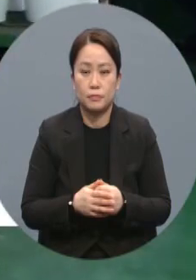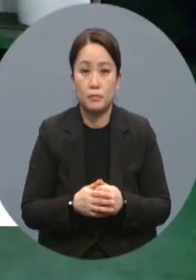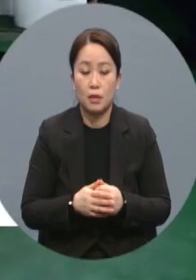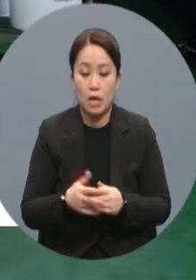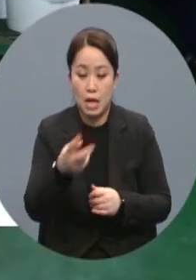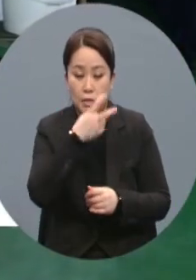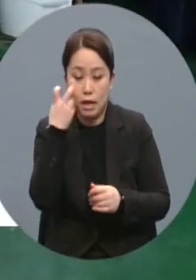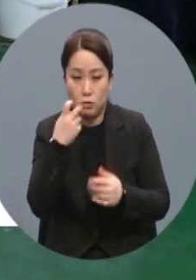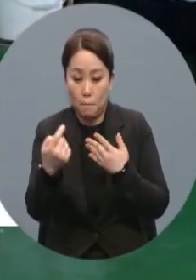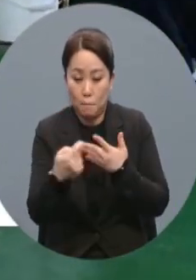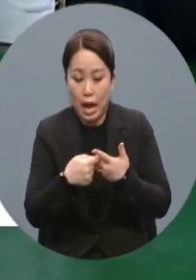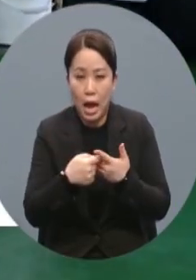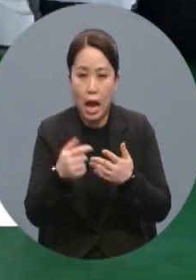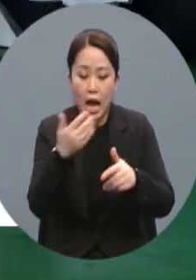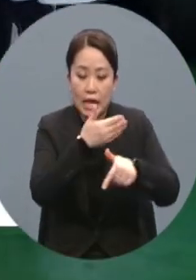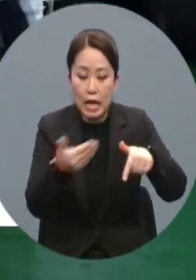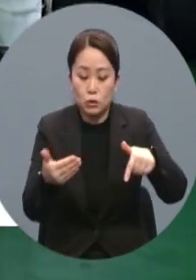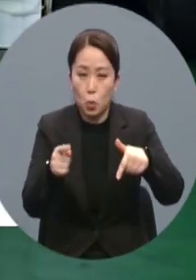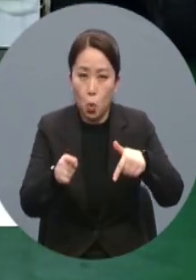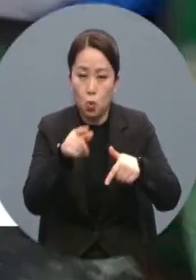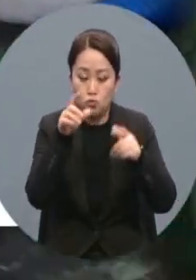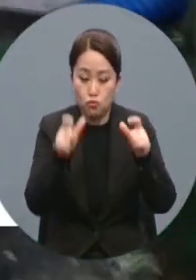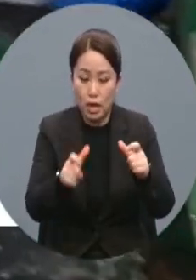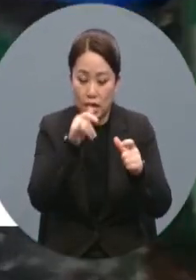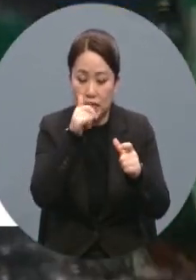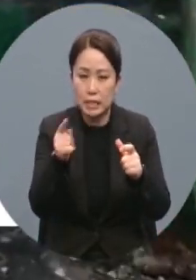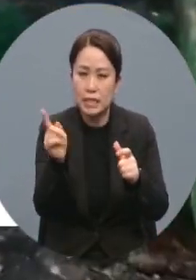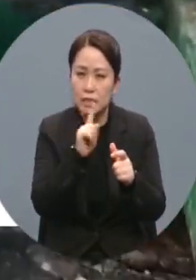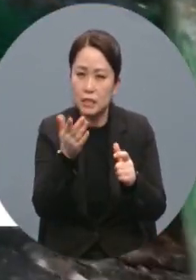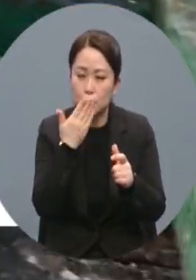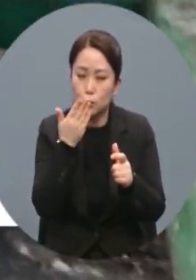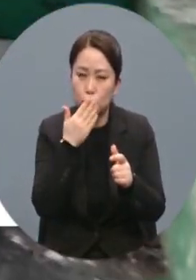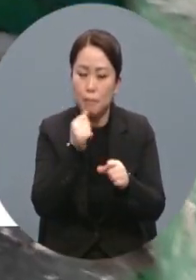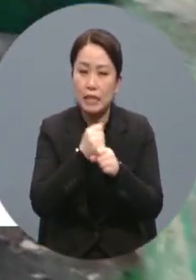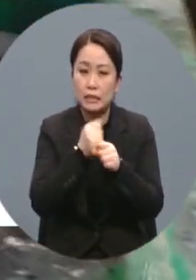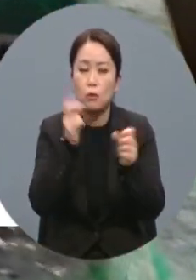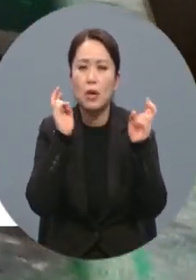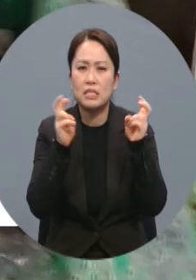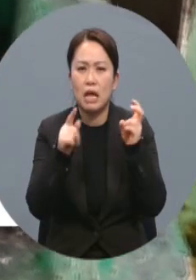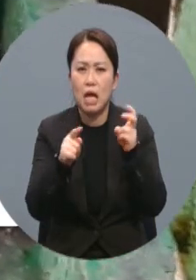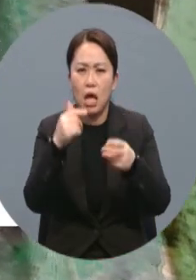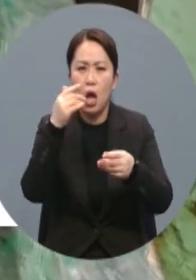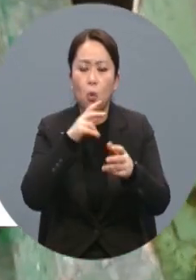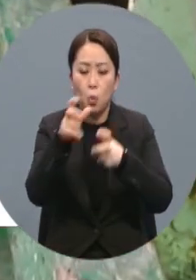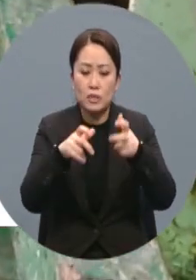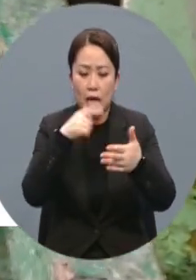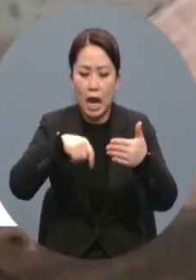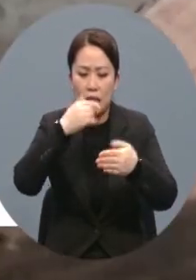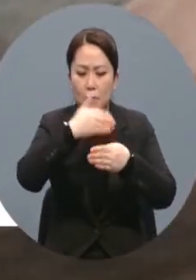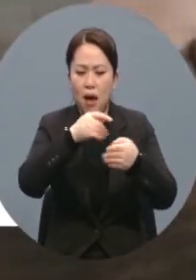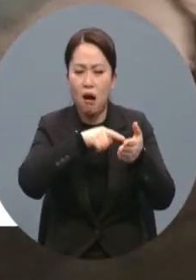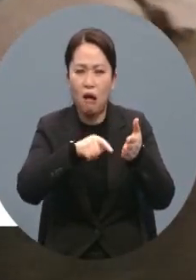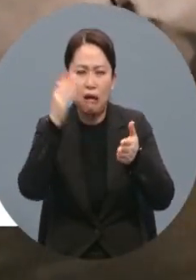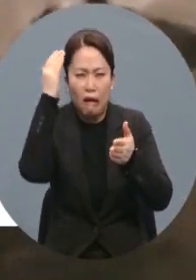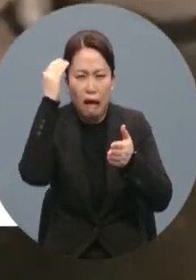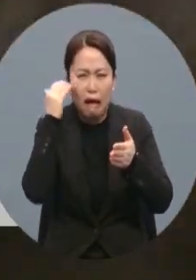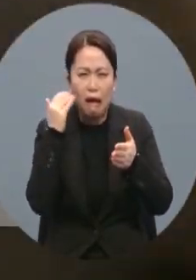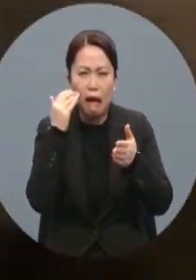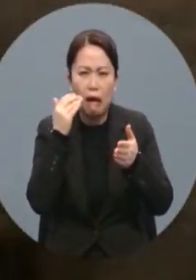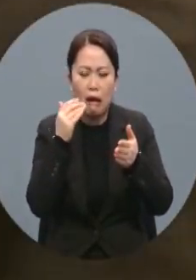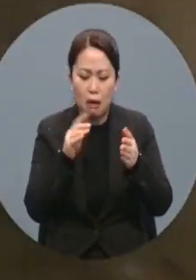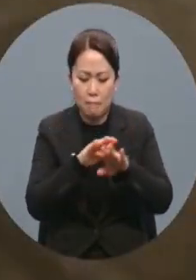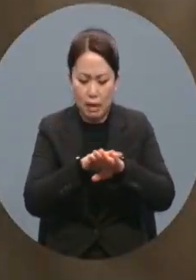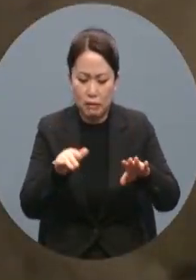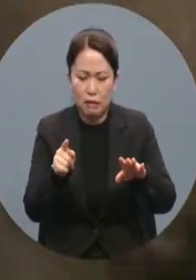단속에 걸린 강서구에 한 식품 제조업체 공장 한 벽면이 새까맣게 물들었습니다 바닥에는 오물이 눌어